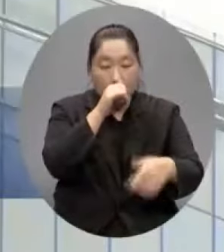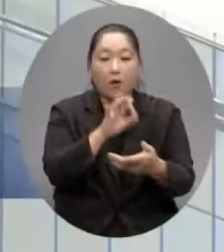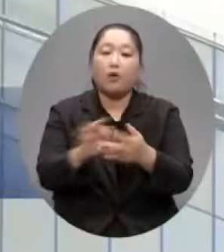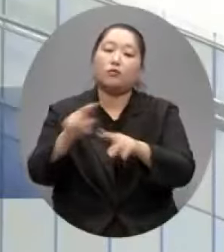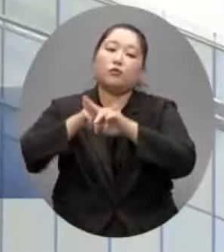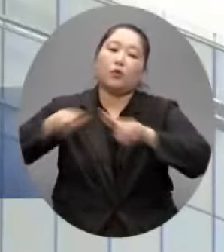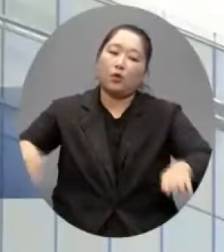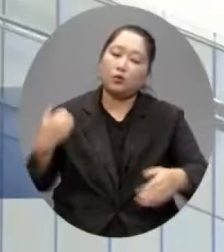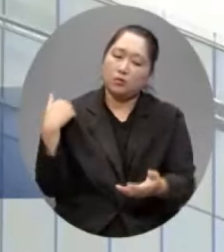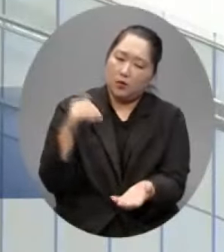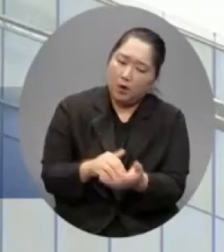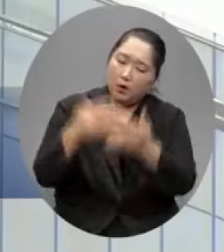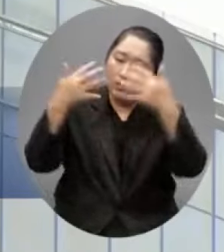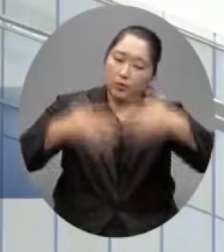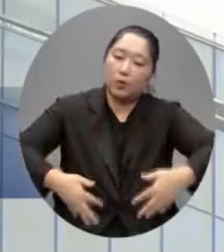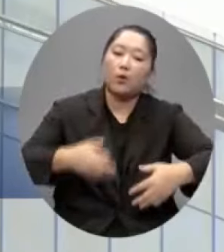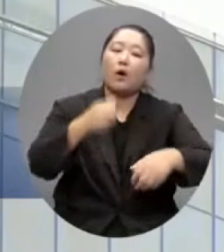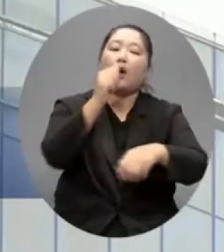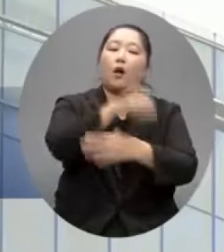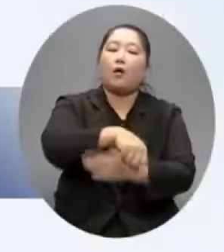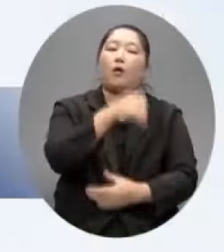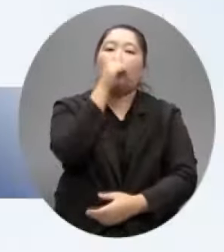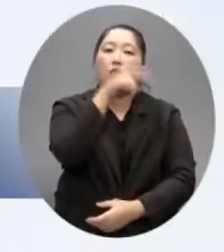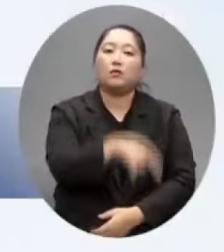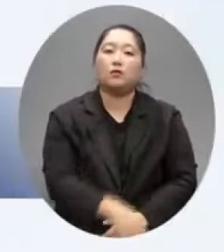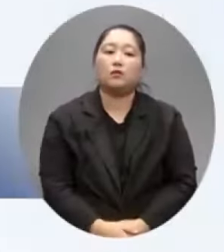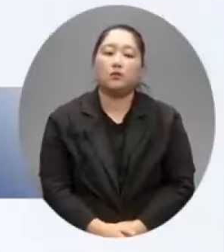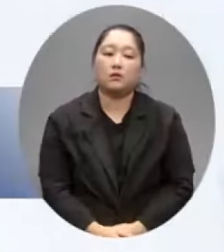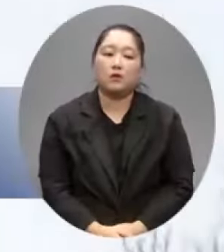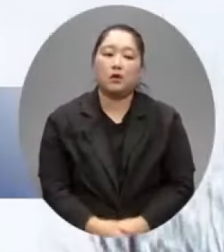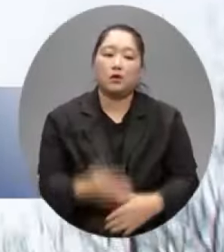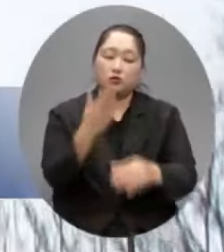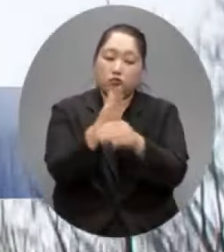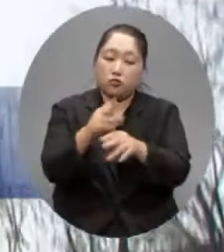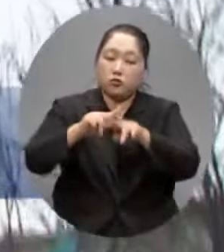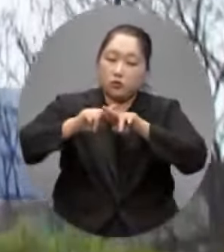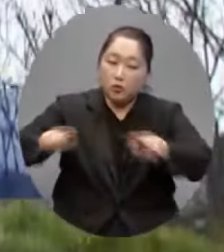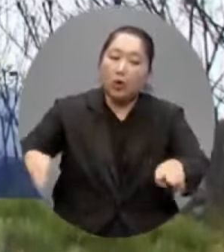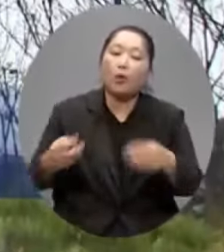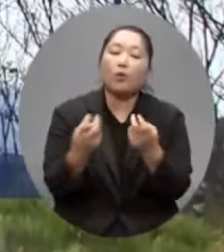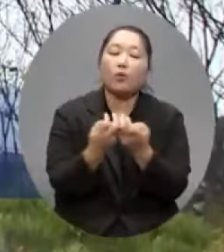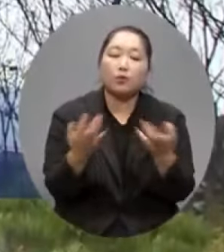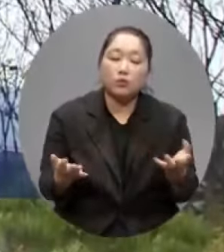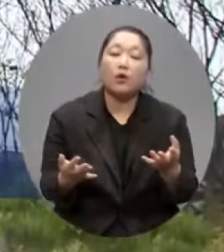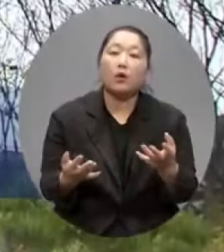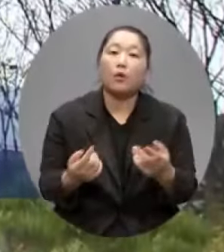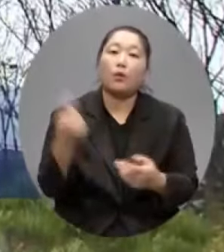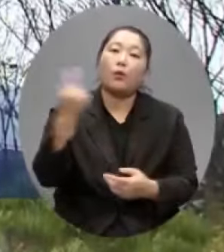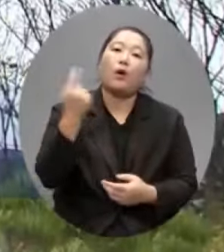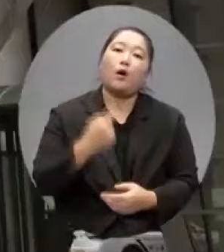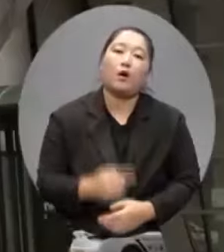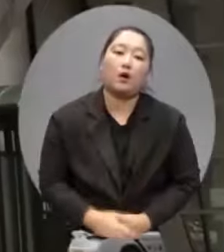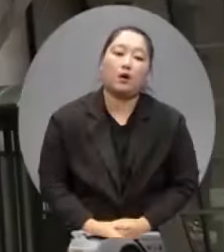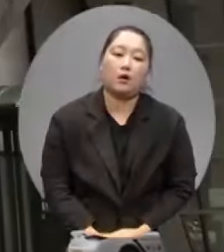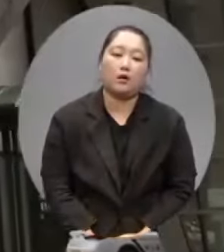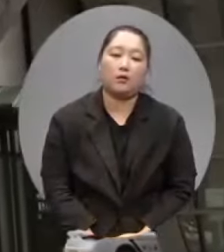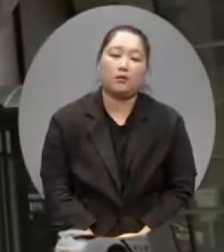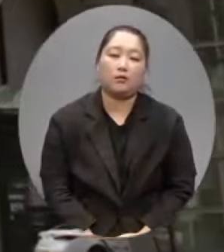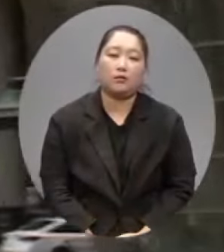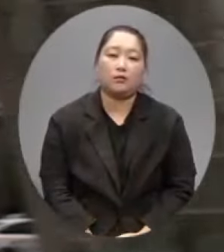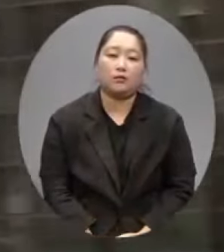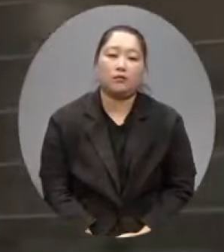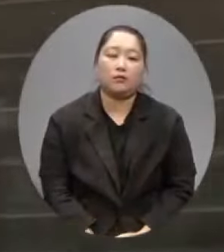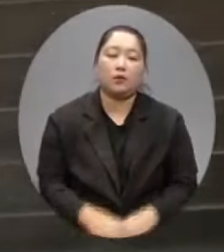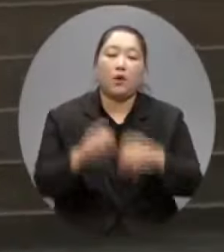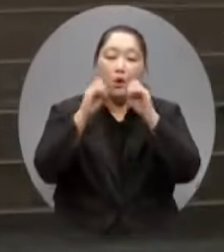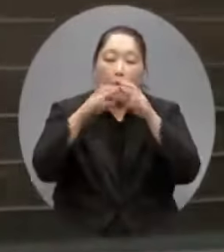원상 복구하는 조건으로 이렇게 사용 허가가 나가 있습니다. 중간에 이제 취소할 수밖에 없는 그런 상황도 발생할 수가 있습니다.